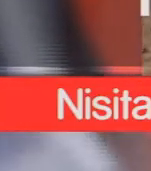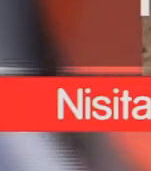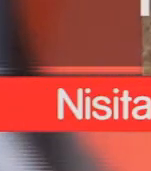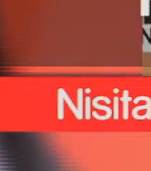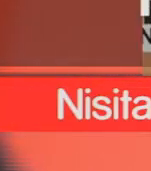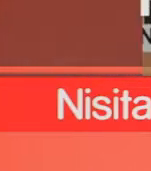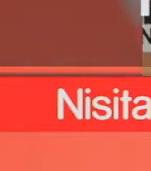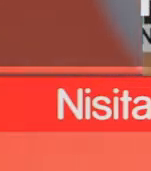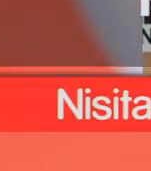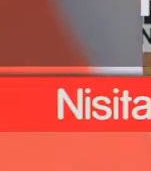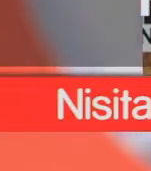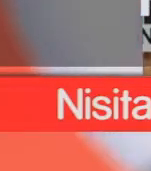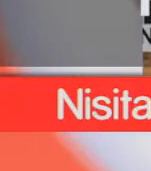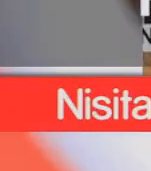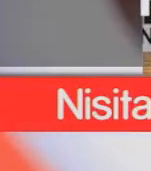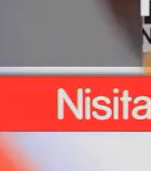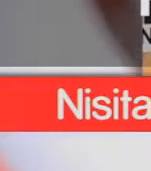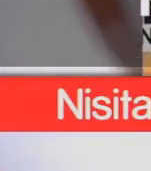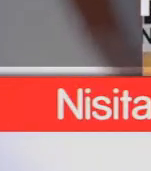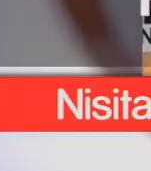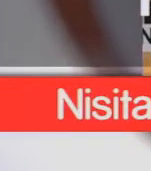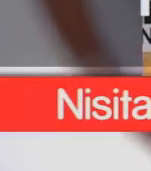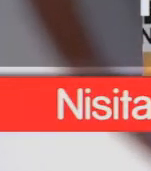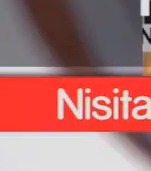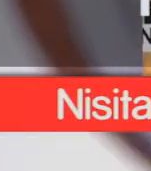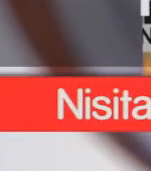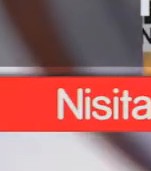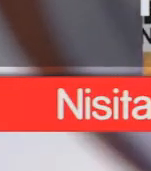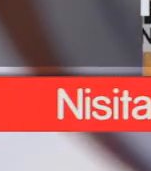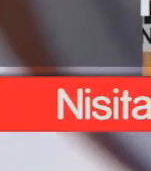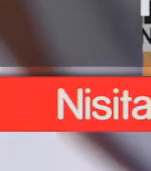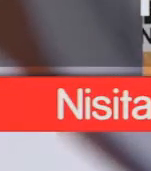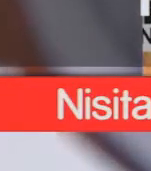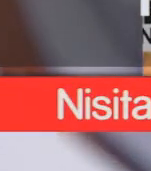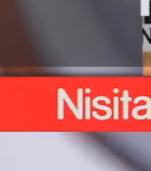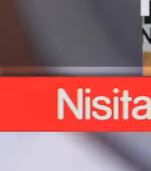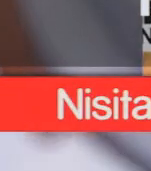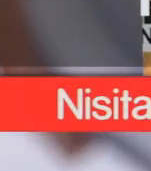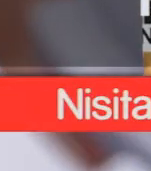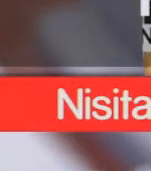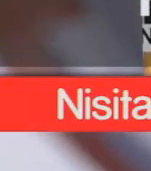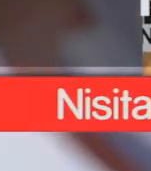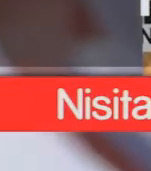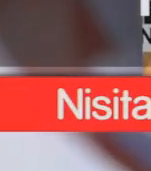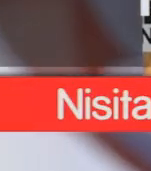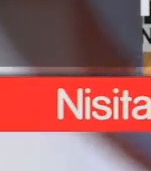ity. Anisan'ireo lohatenim-baovao isantarantsika ity herinandro ity.